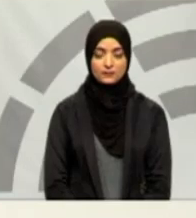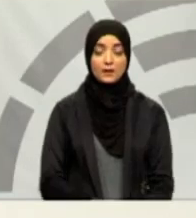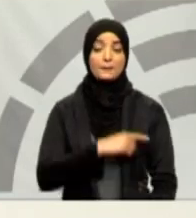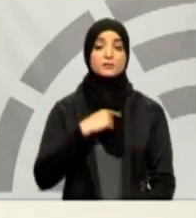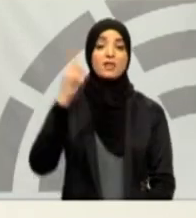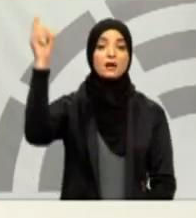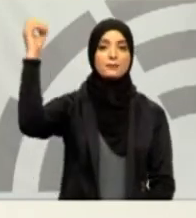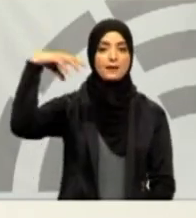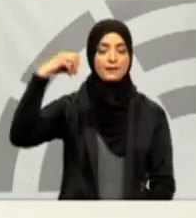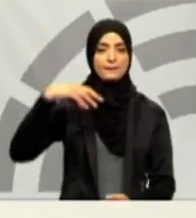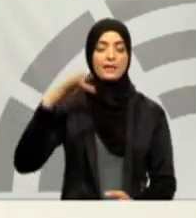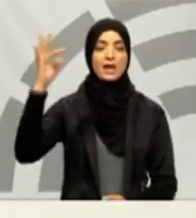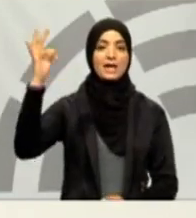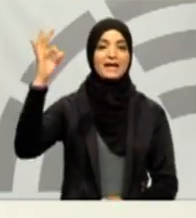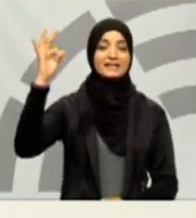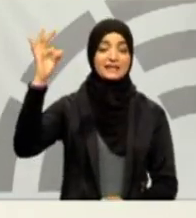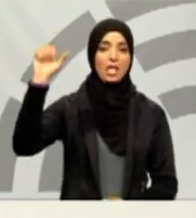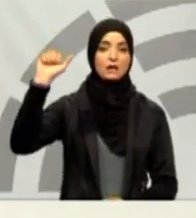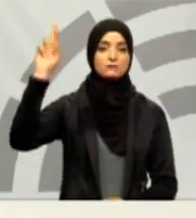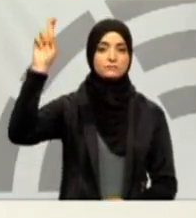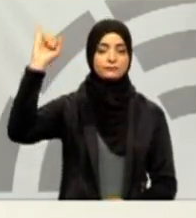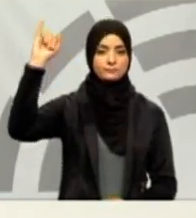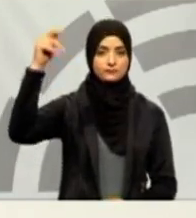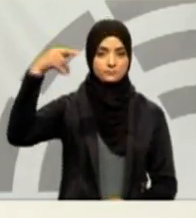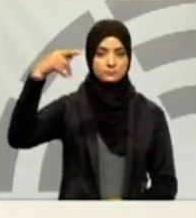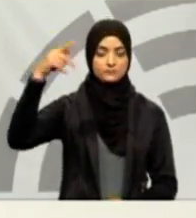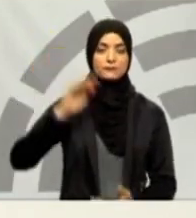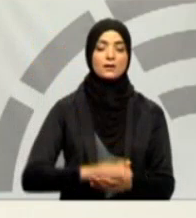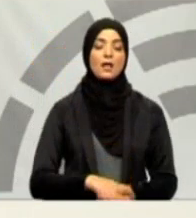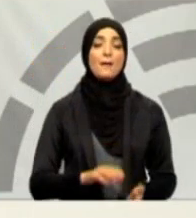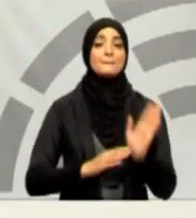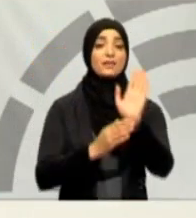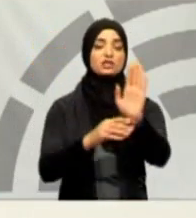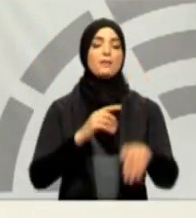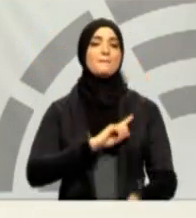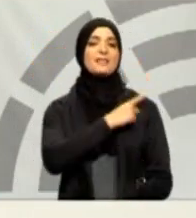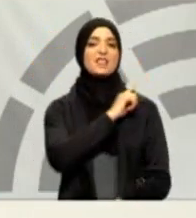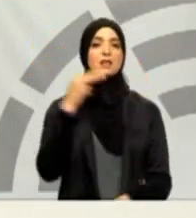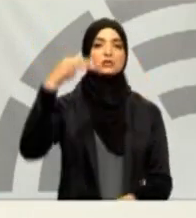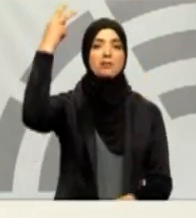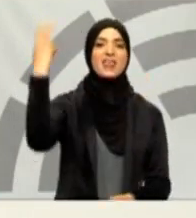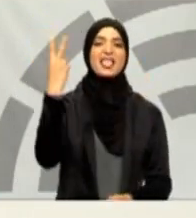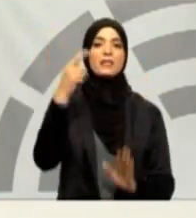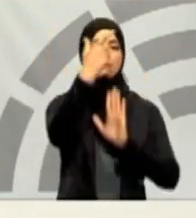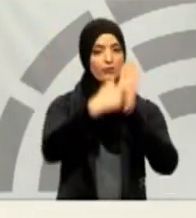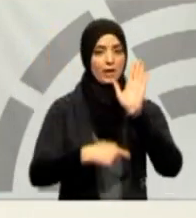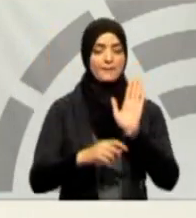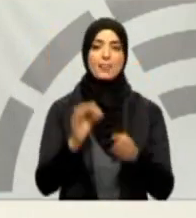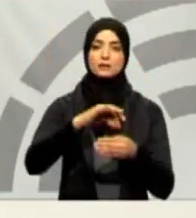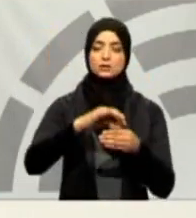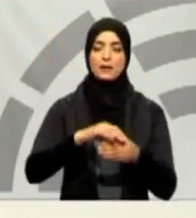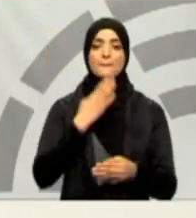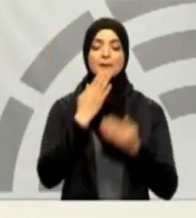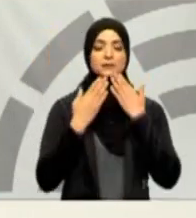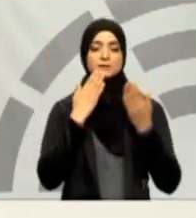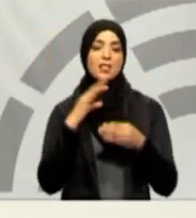بسم الله الرحمن الرحيم طارق علي مترشح عن دائره مدنين الشماليه رقم 2 بدايه اشكر كل من